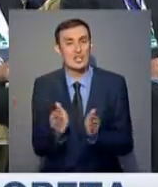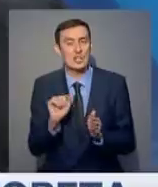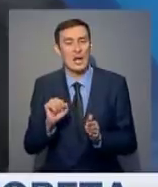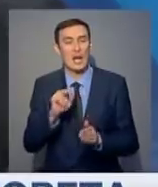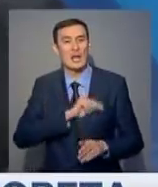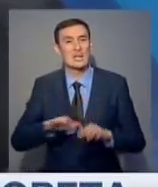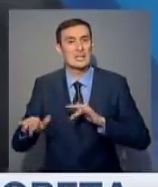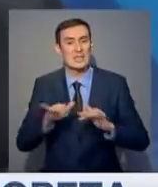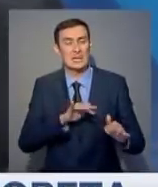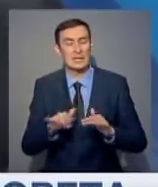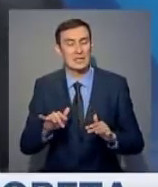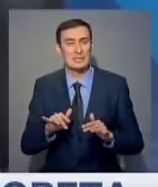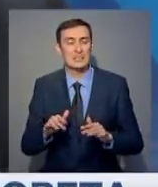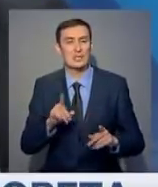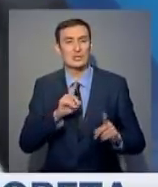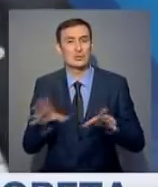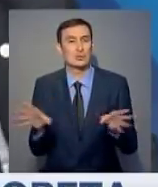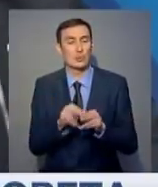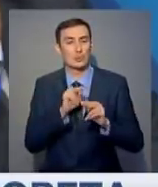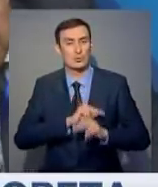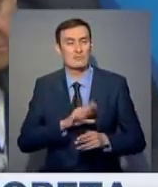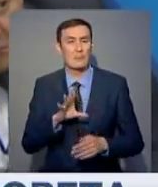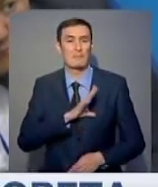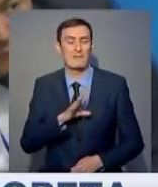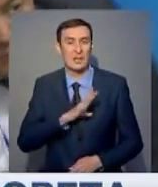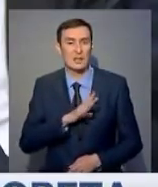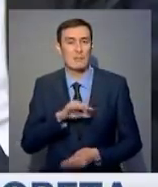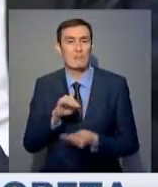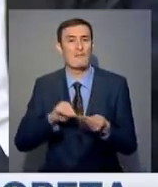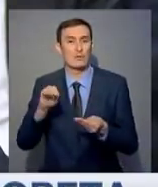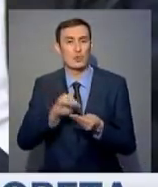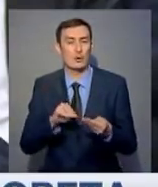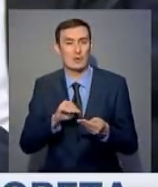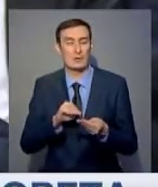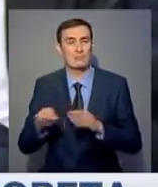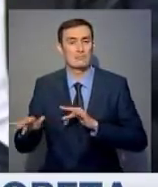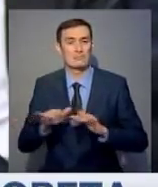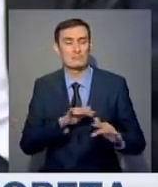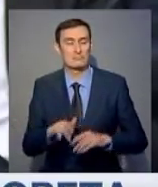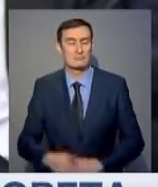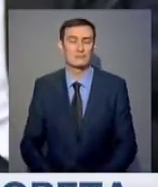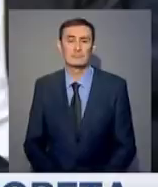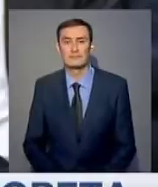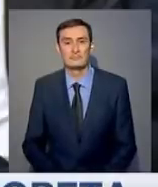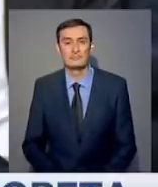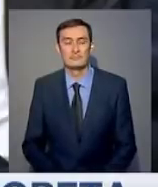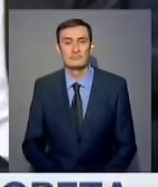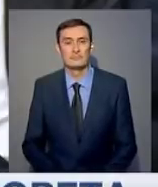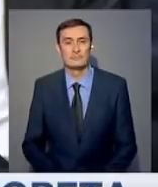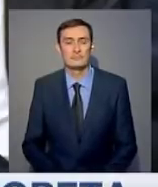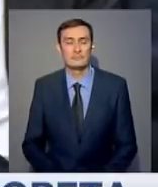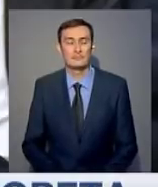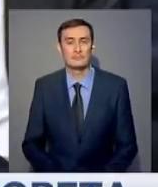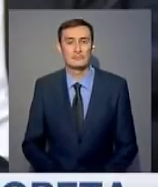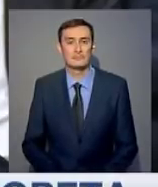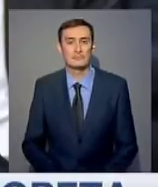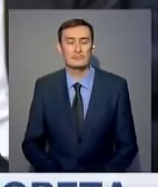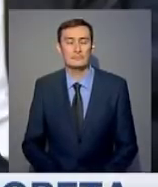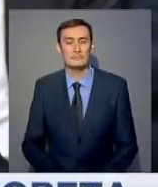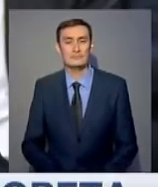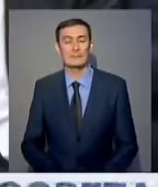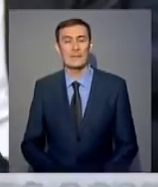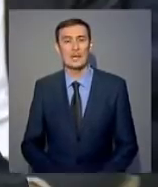деятельности институтов тюркского сотрудничество встречается дублирование у ему затем данный функционал доживем до навин